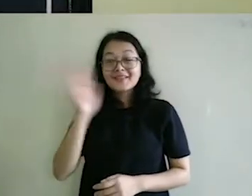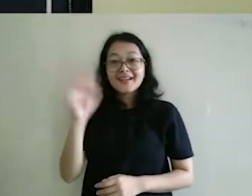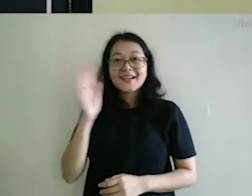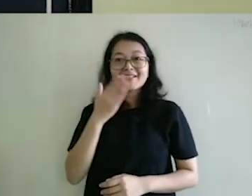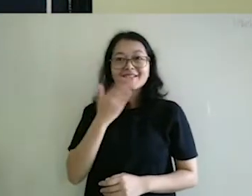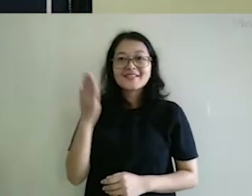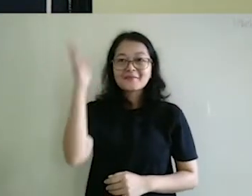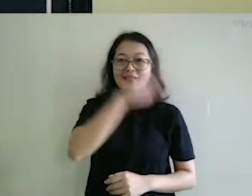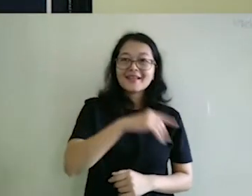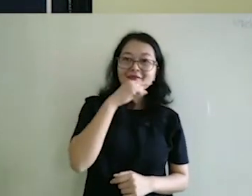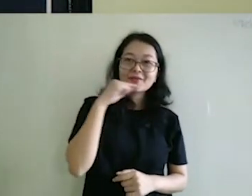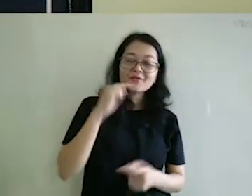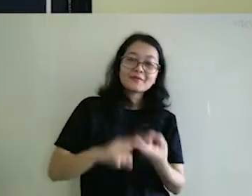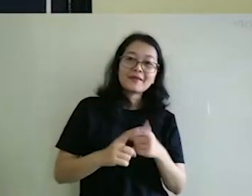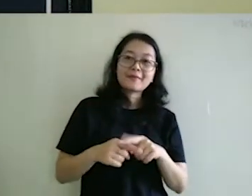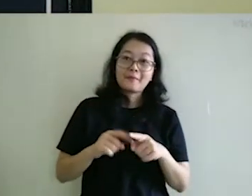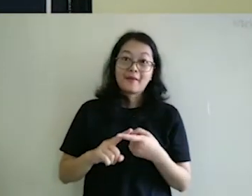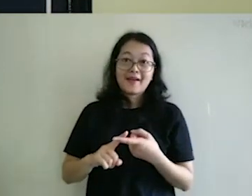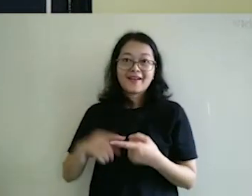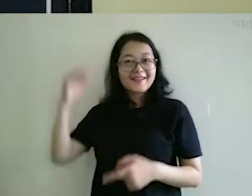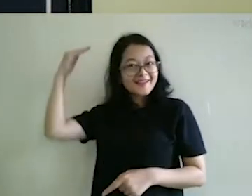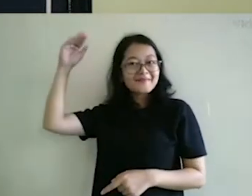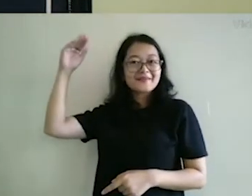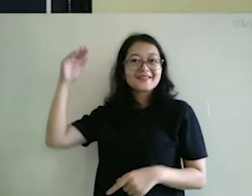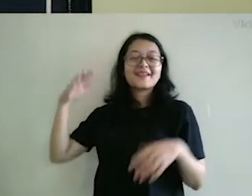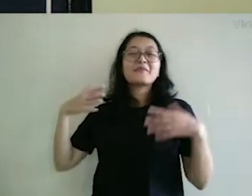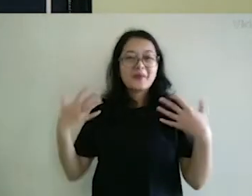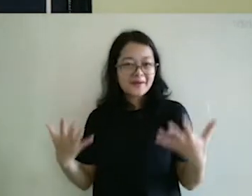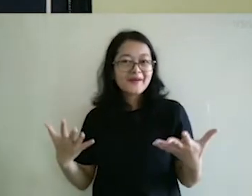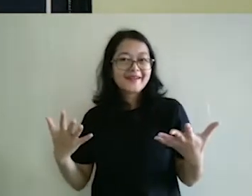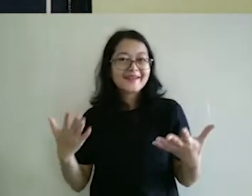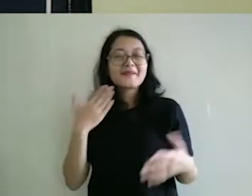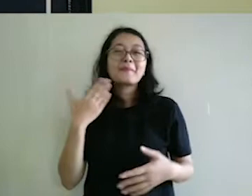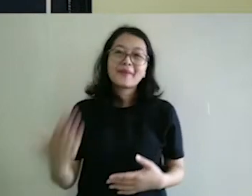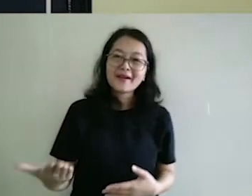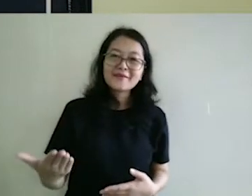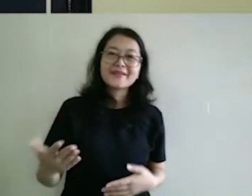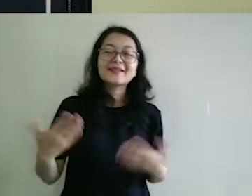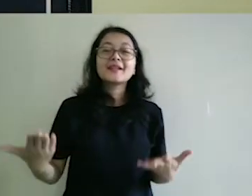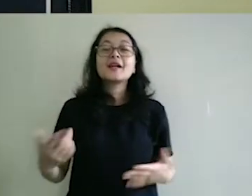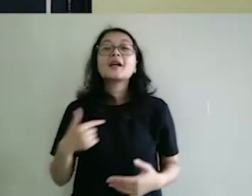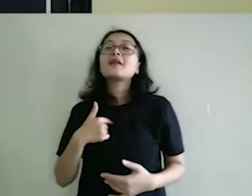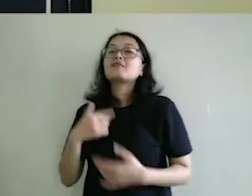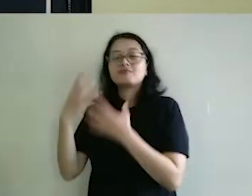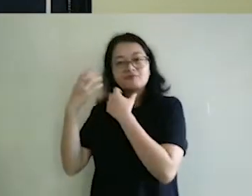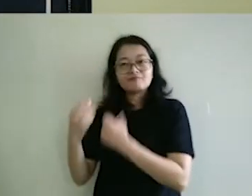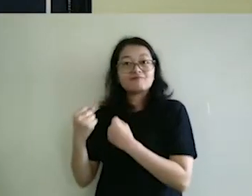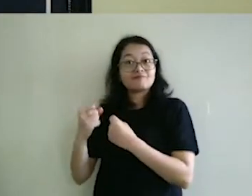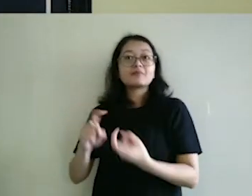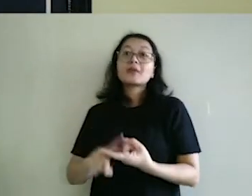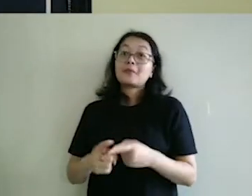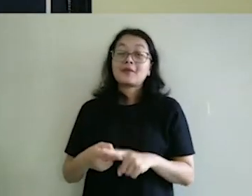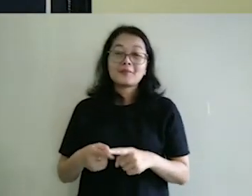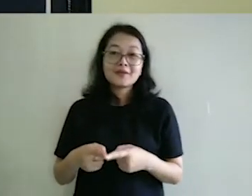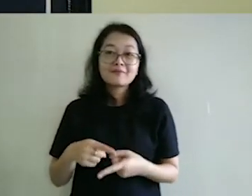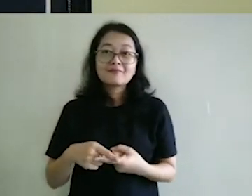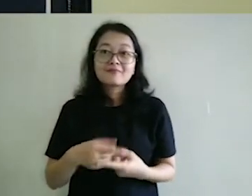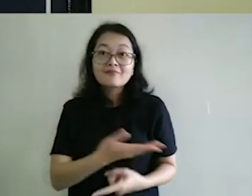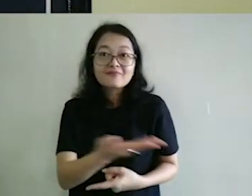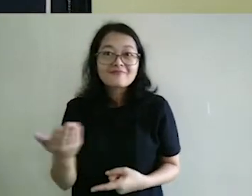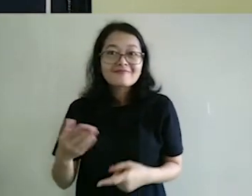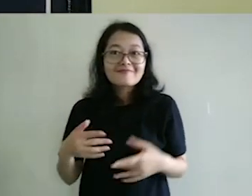Selamat hari Minggu teman-teman remaja. Apa kabarnya? Harapan saya teman-teman semua dalam